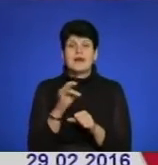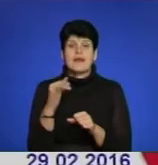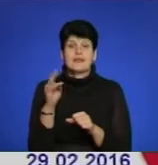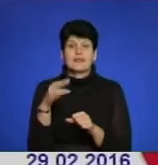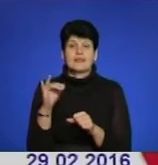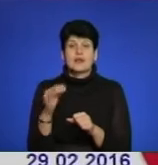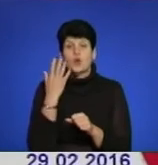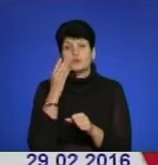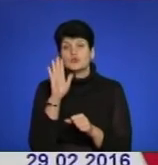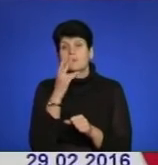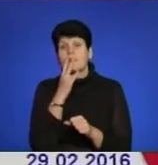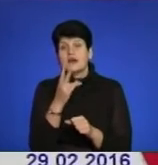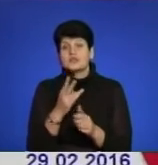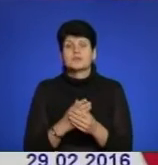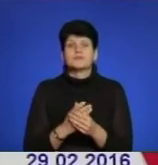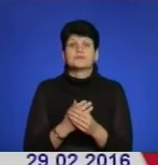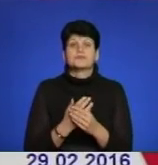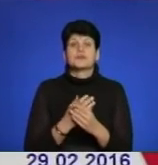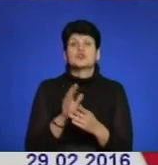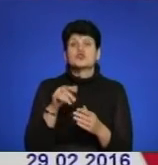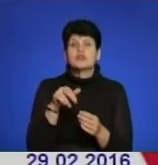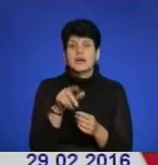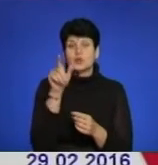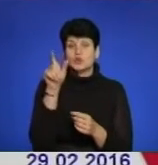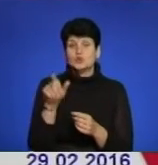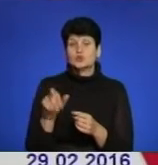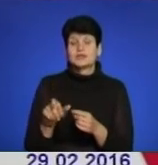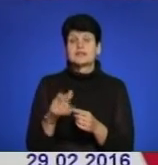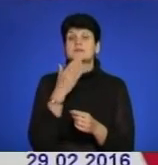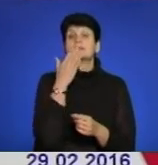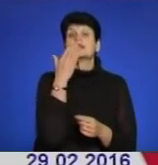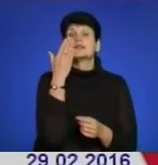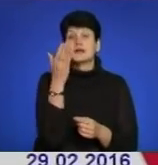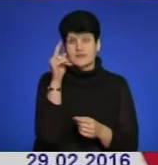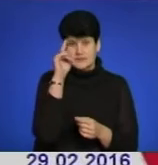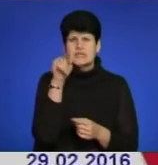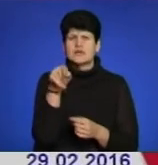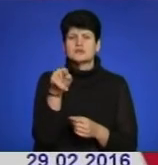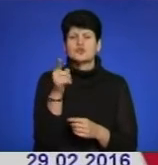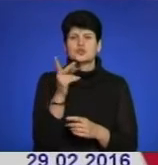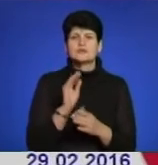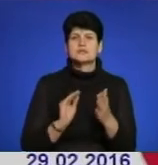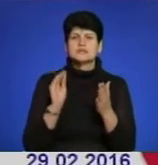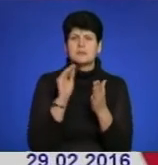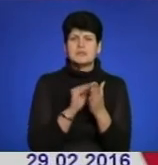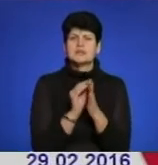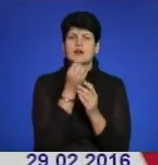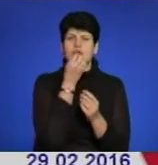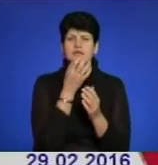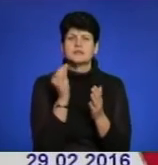коли будемо бачити, що йде якась людина з букетом підсніжників, так, спитатися, чи вони знають, що ці види занесені до Червоної